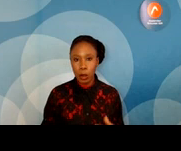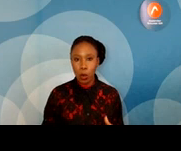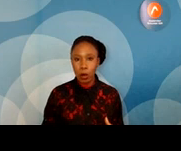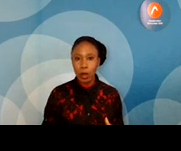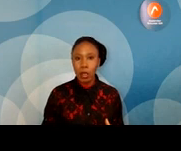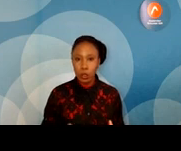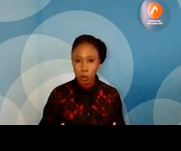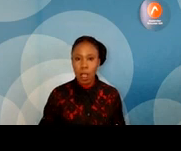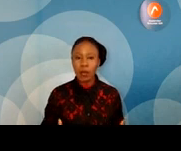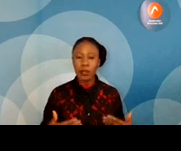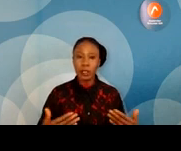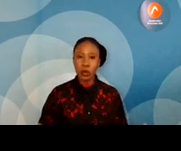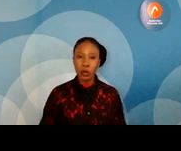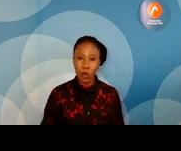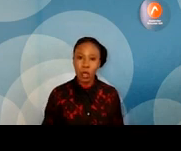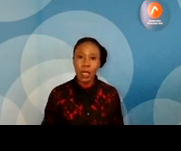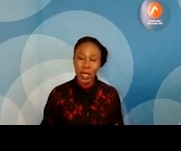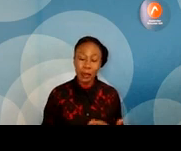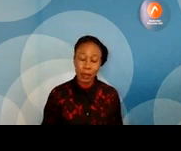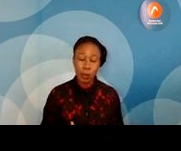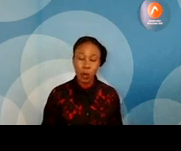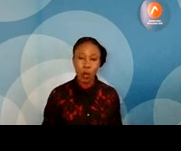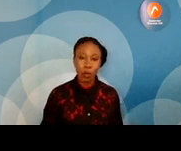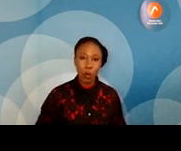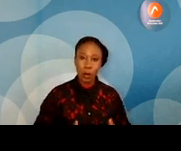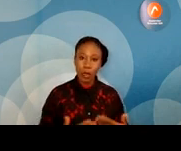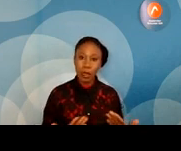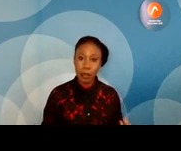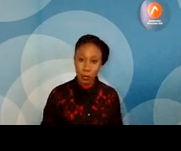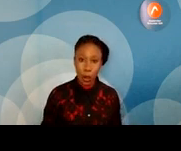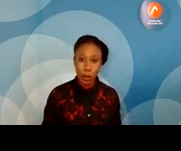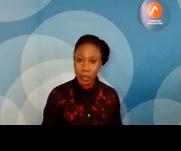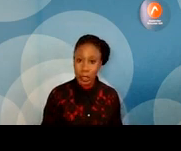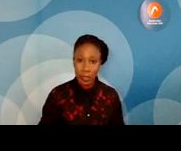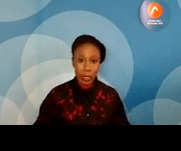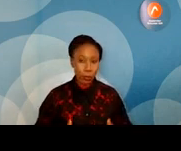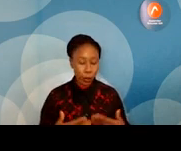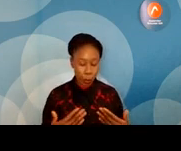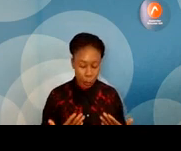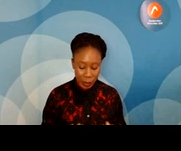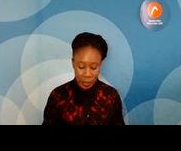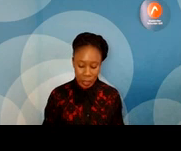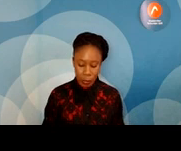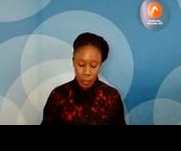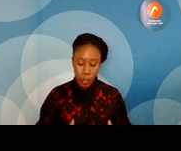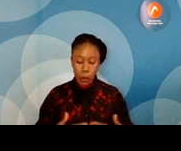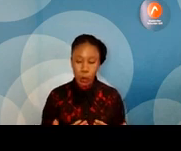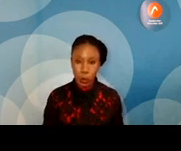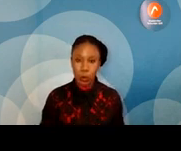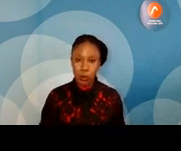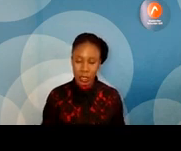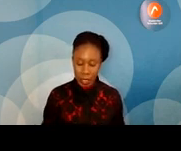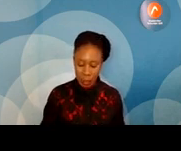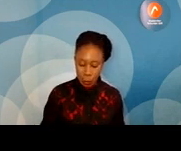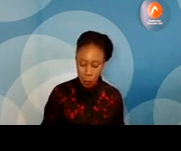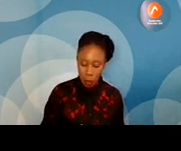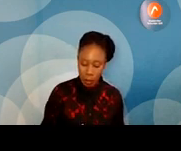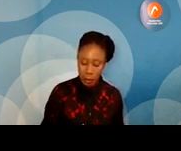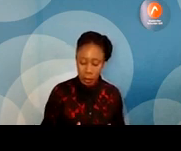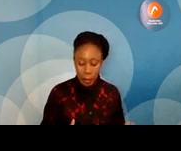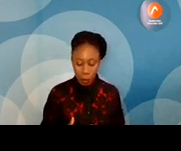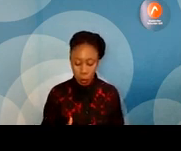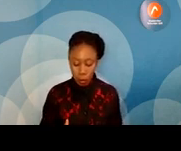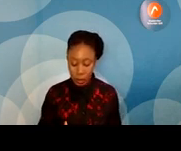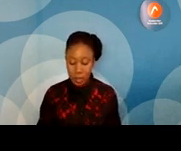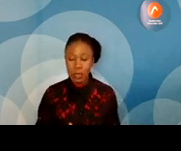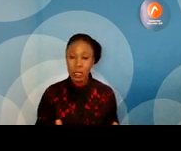långt det bara går, så behöver vi också ändra på våra föreställningar, våra perspektiv kring hur vi ser på